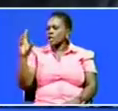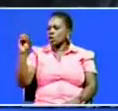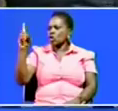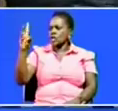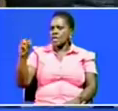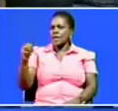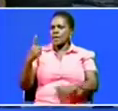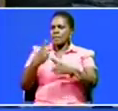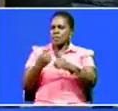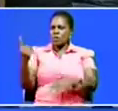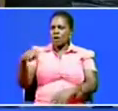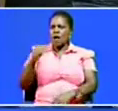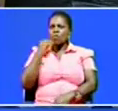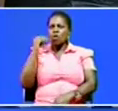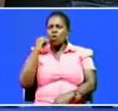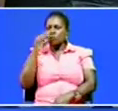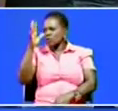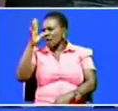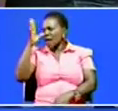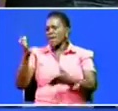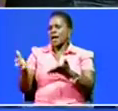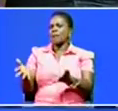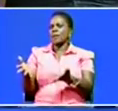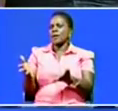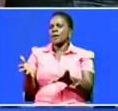Watu wanatoka huko nyumbani kuja kutanganya nyinyi hapa.